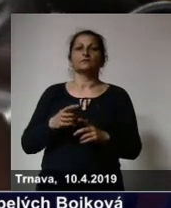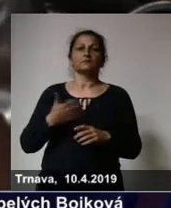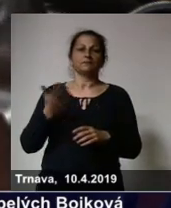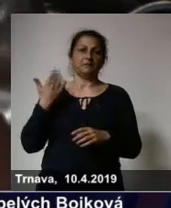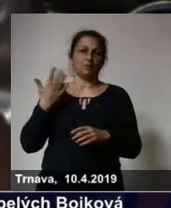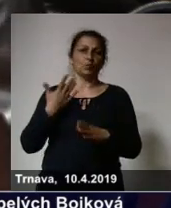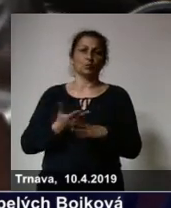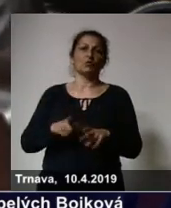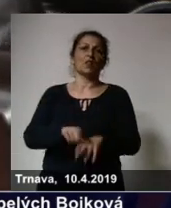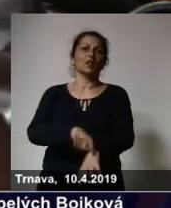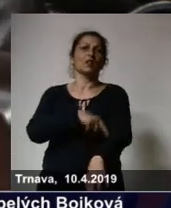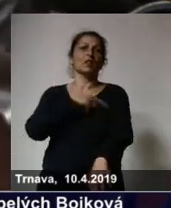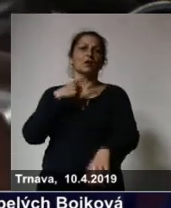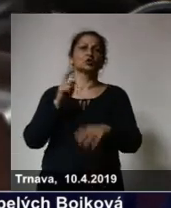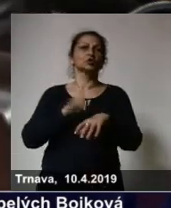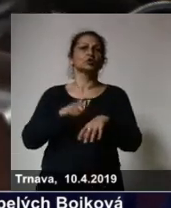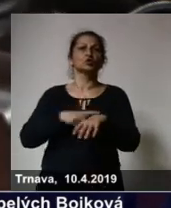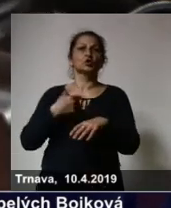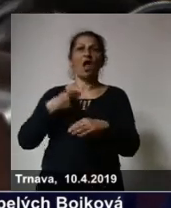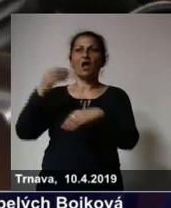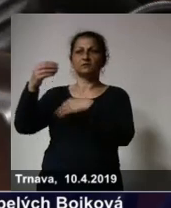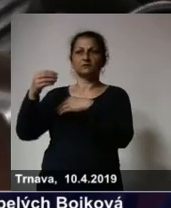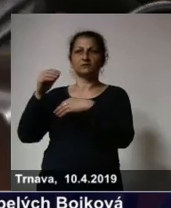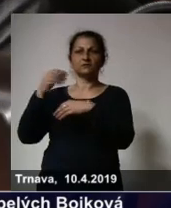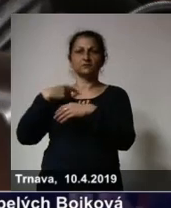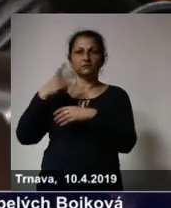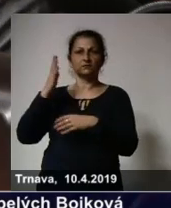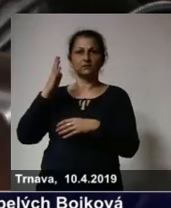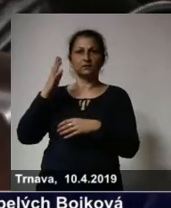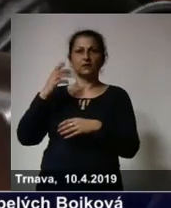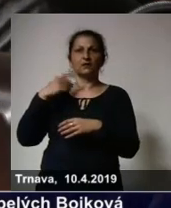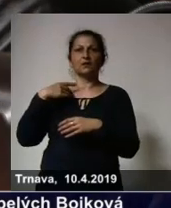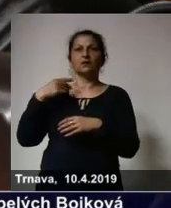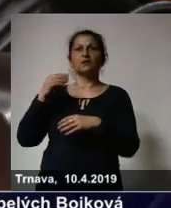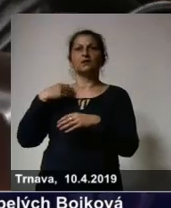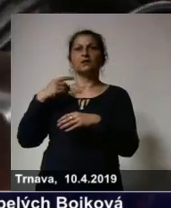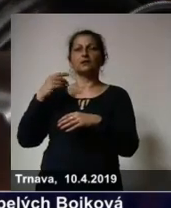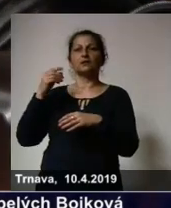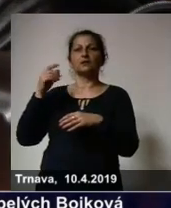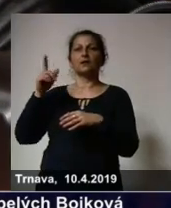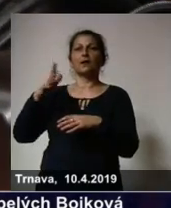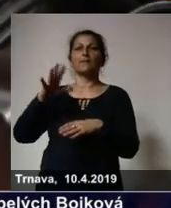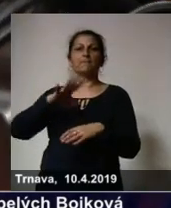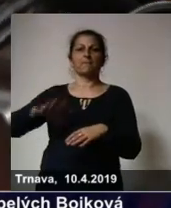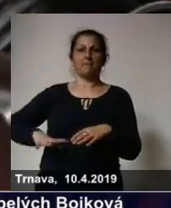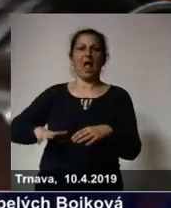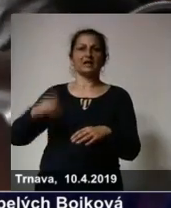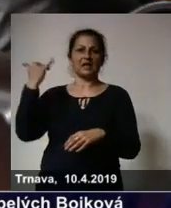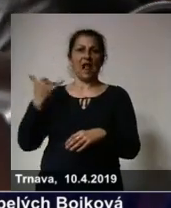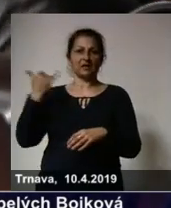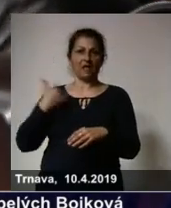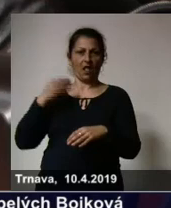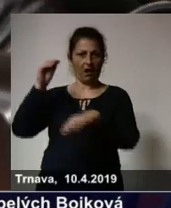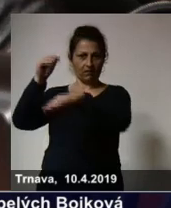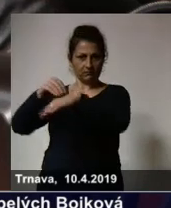čas poverený alebo poverená pani riaditeľka a Trnavský samosprávny kraj vyhlásil